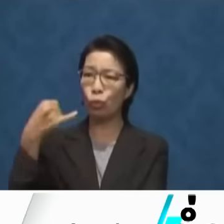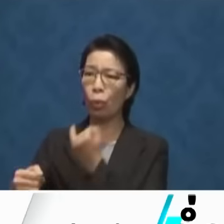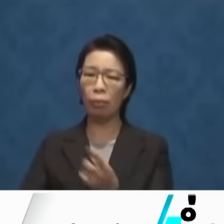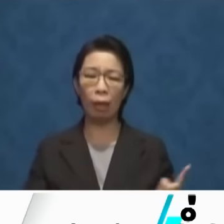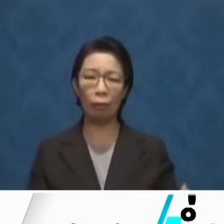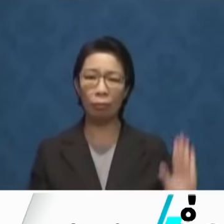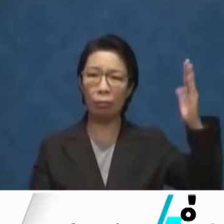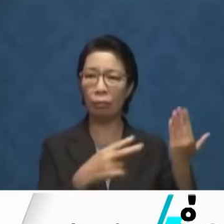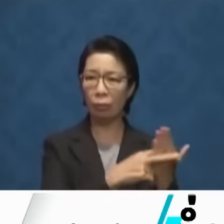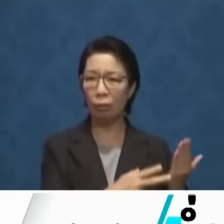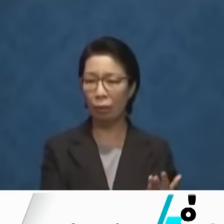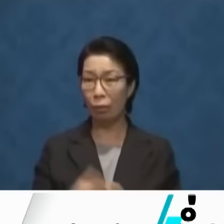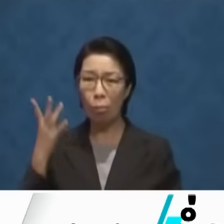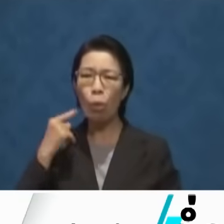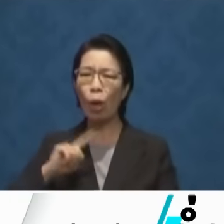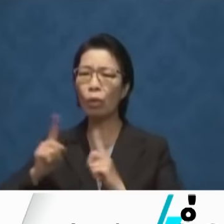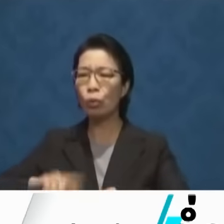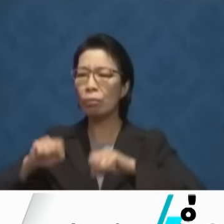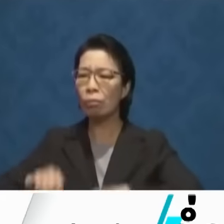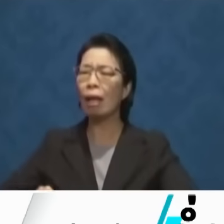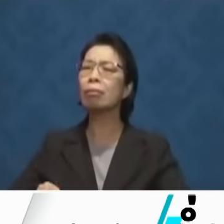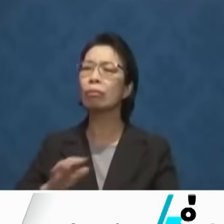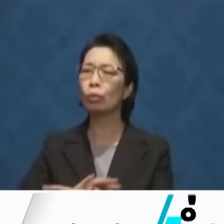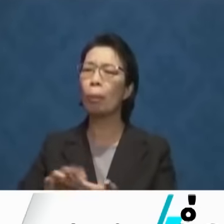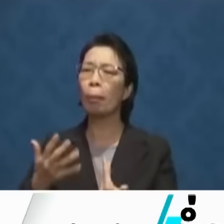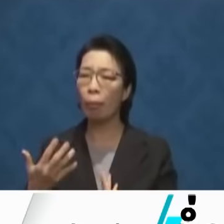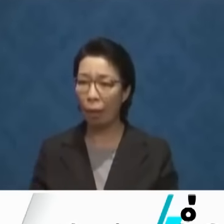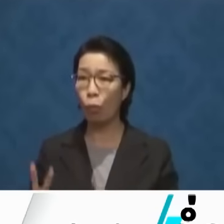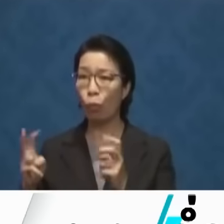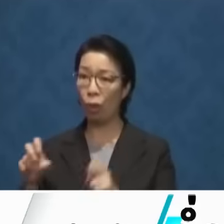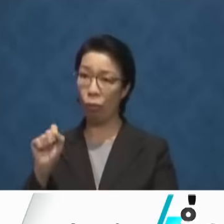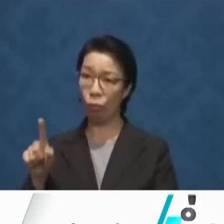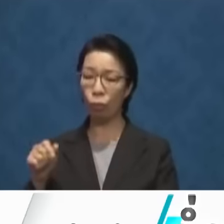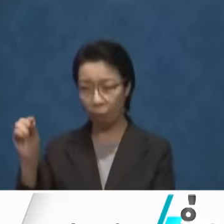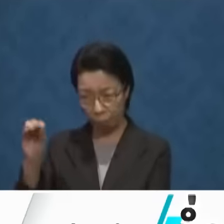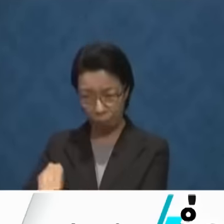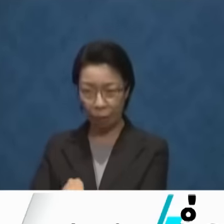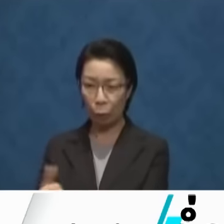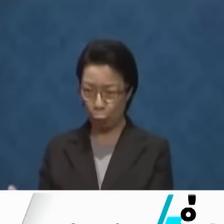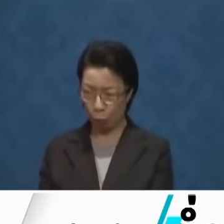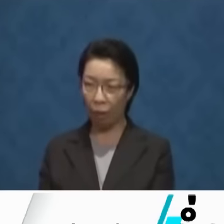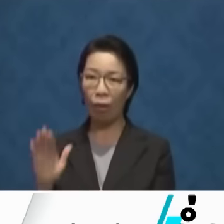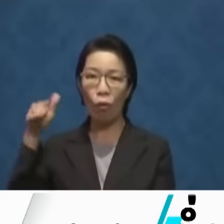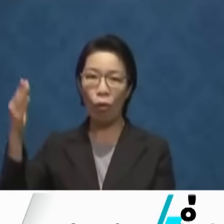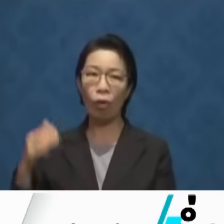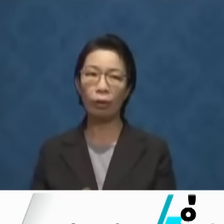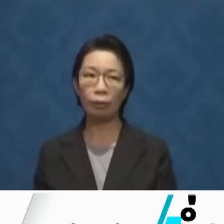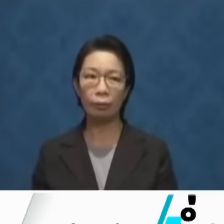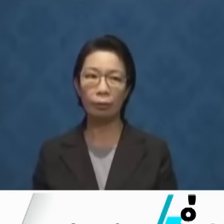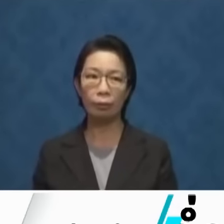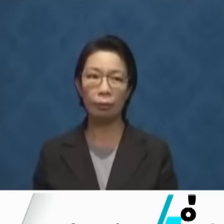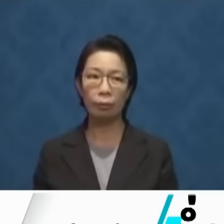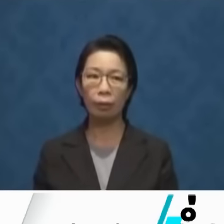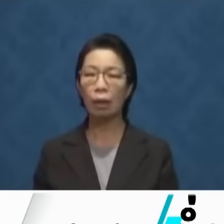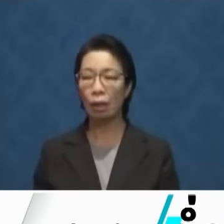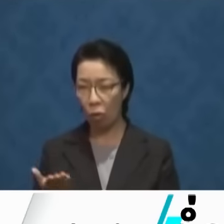ล้วก็เป็นการสรุปกันตั้งแต่เมื่อวานที่ผ่านมาแล้วว่าญัตติด่วนจำเป็นจะต้องเลื่อนขึ้นมาในวันนี ้ครับผมขอใช้สิทธ ิ์ท่านประธานคร ับข้อที่72อ ยาก